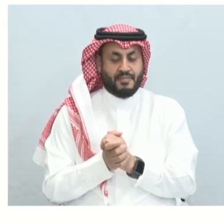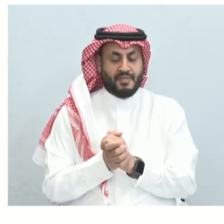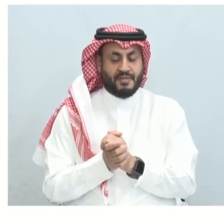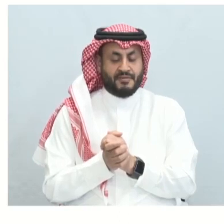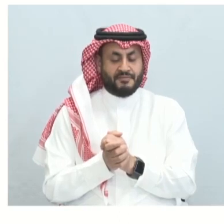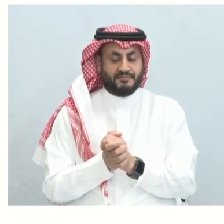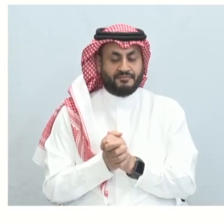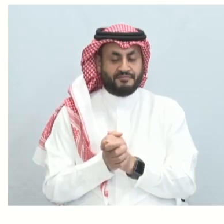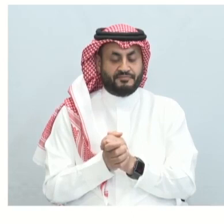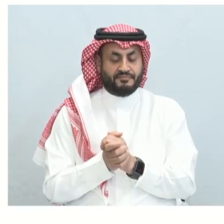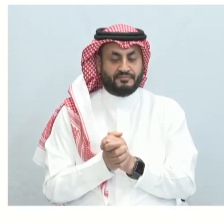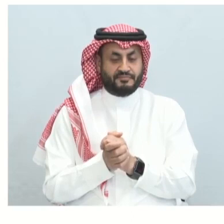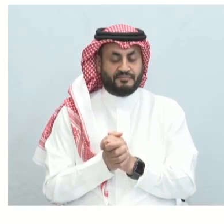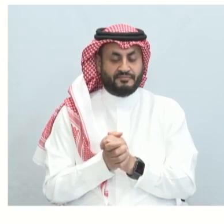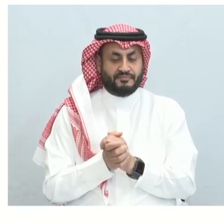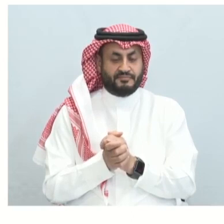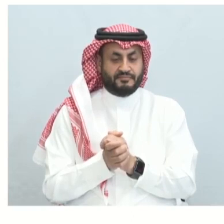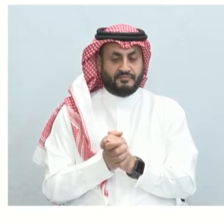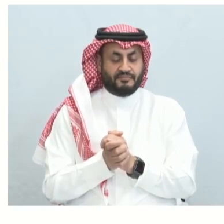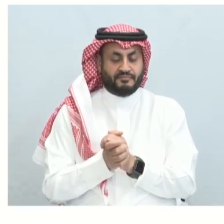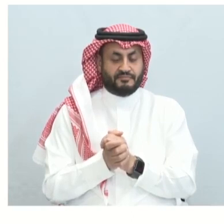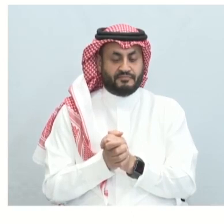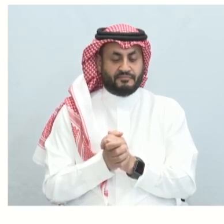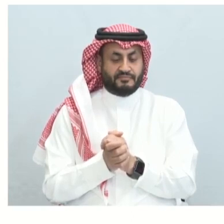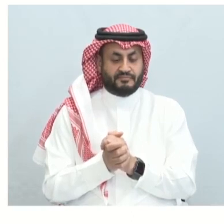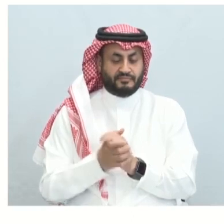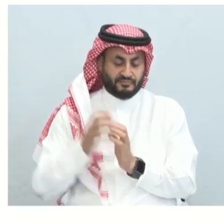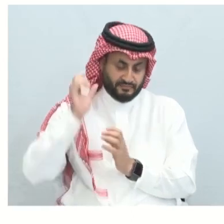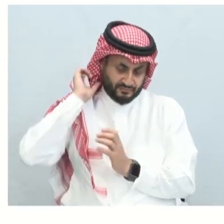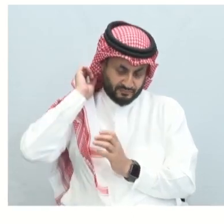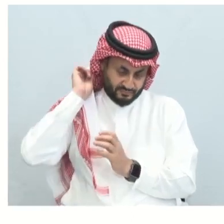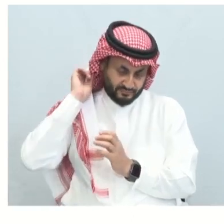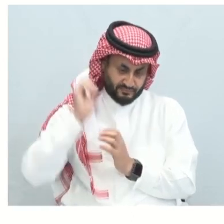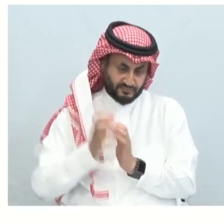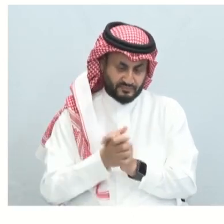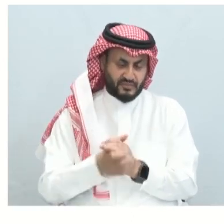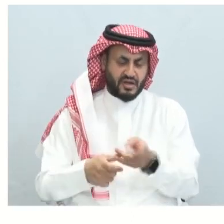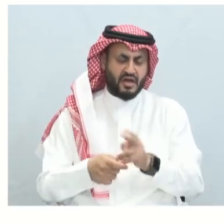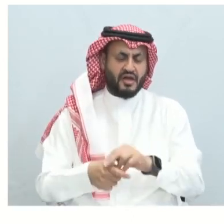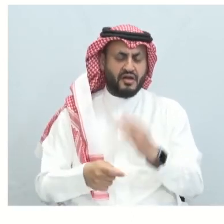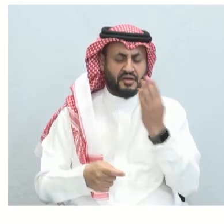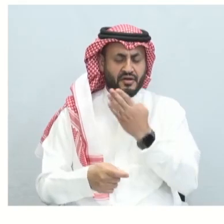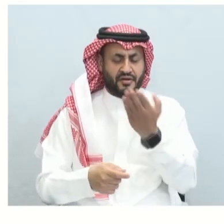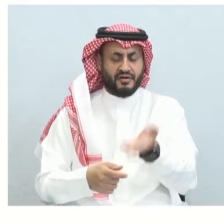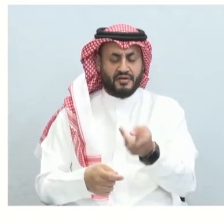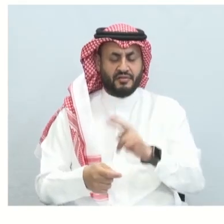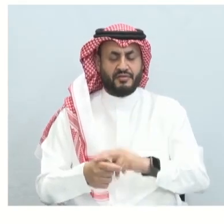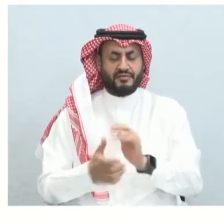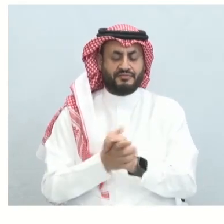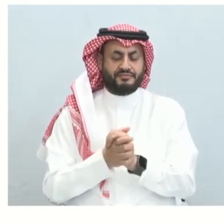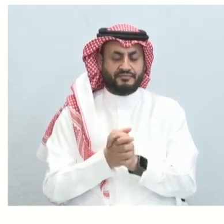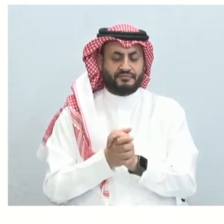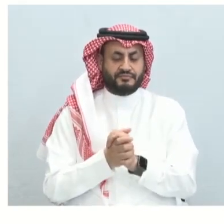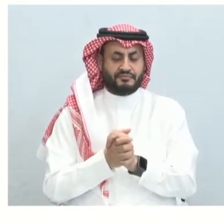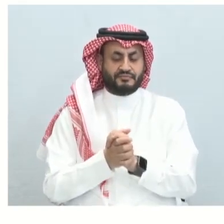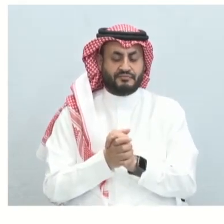اخباره صلى الله عليه وسلم فانه كان يمازح الصغار واذا راى منهم حزنا حاول ان يدخل السرور عليهم فهذا